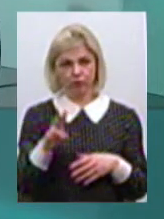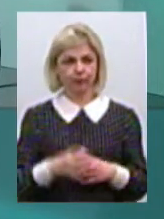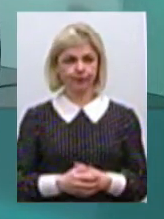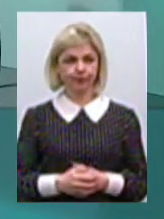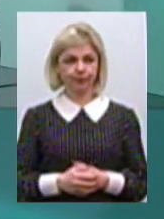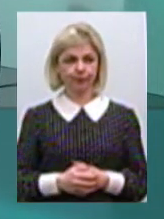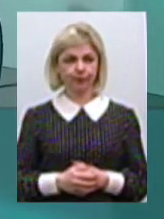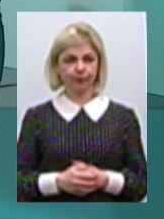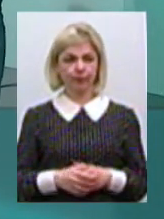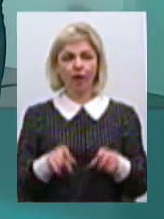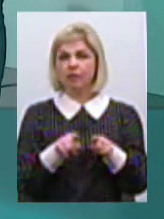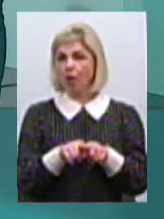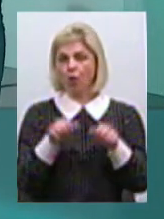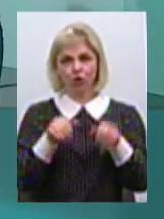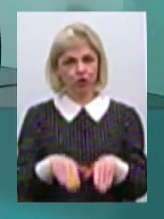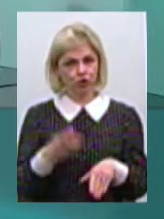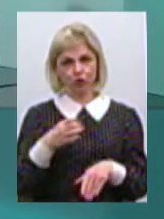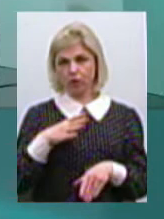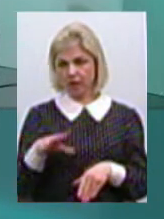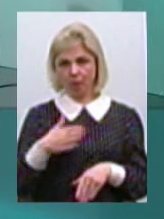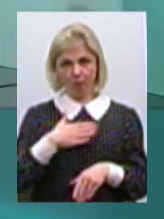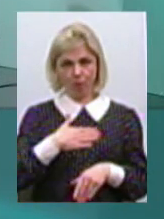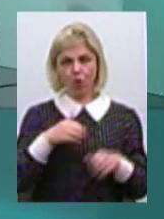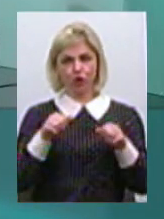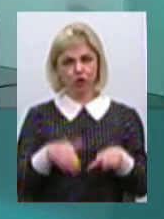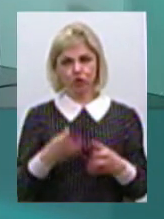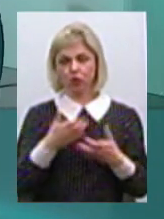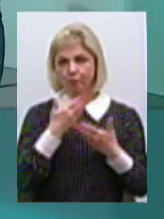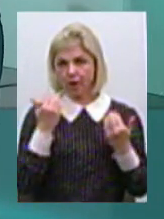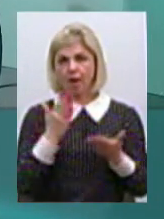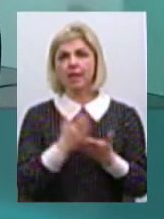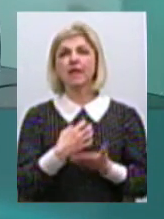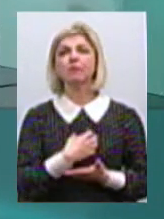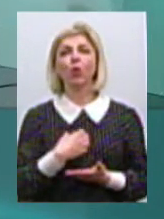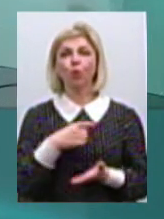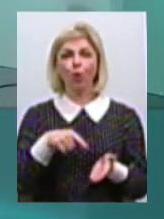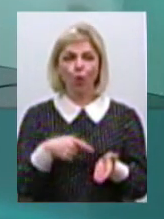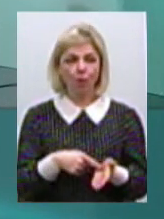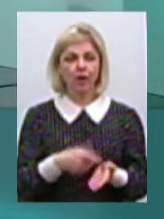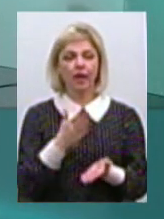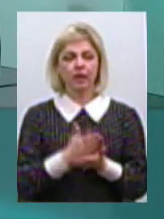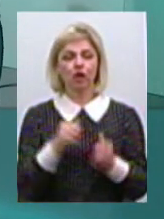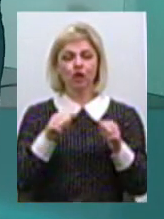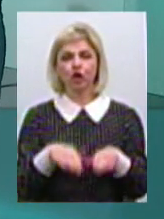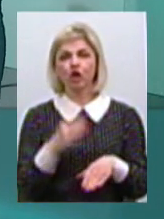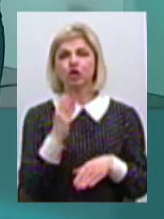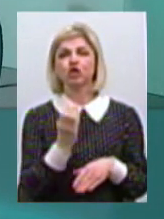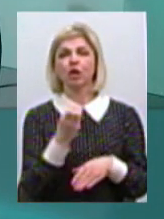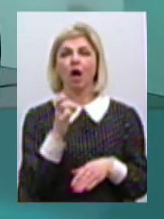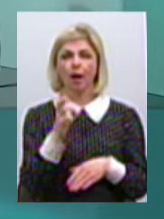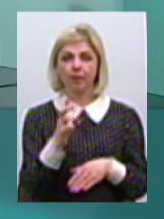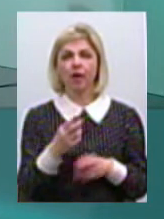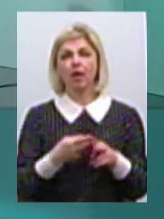було? Такого рішення ще не було, мого рішення не було. Є рішення міськвиконкому, є рішення штабу ТЕБ-ТНС,